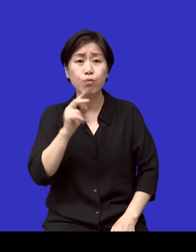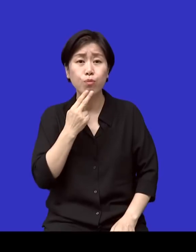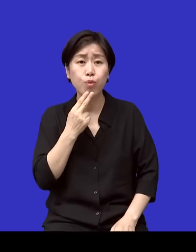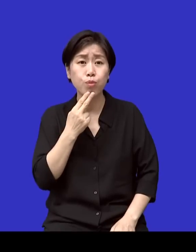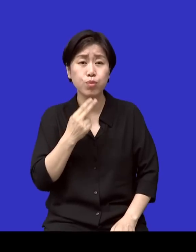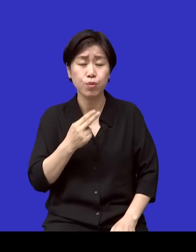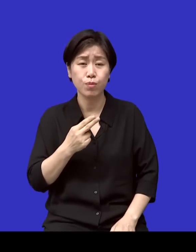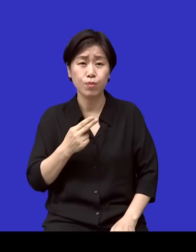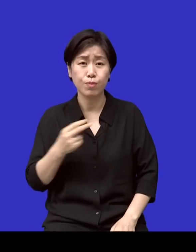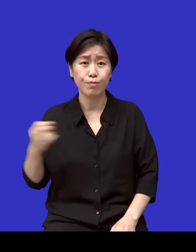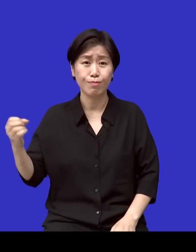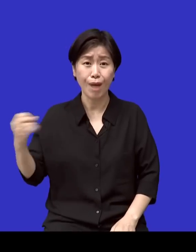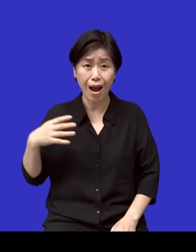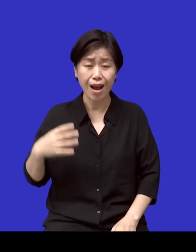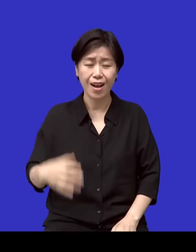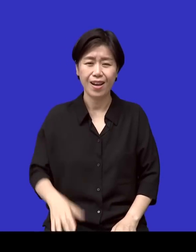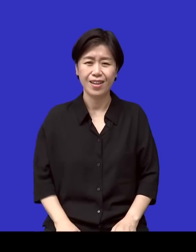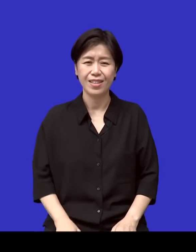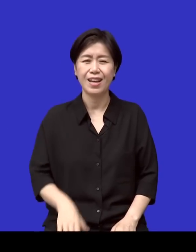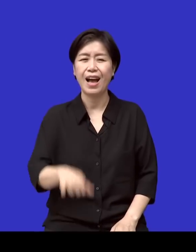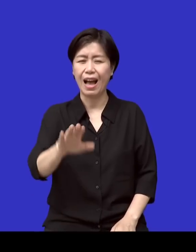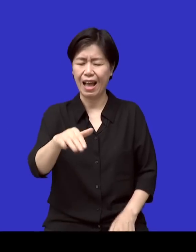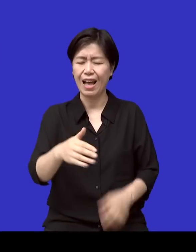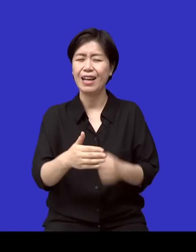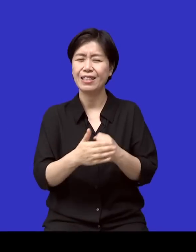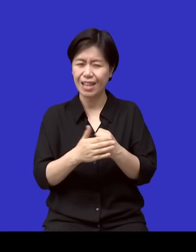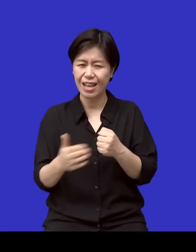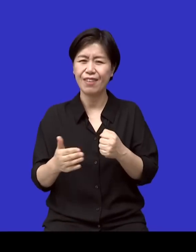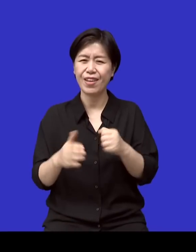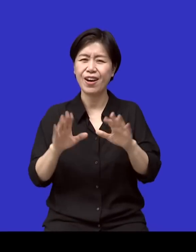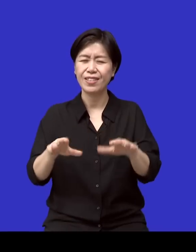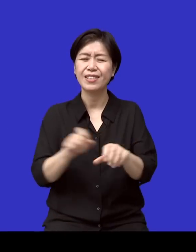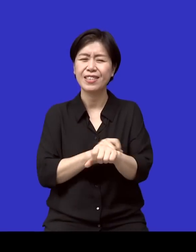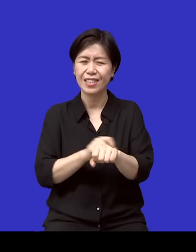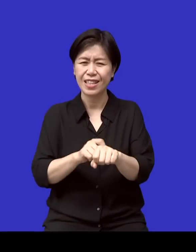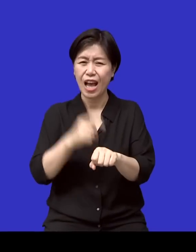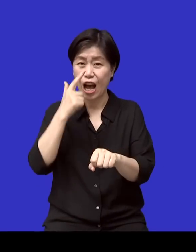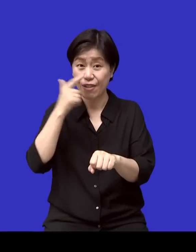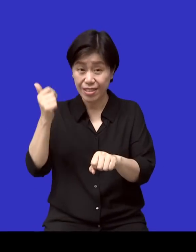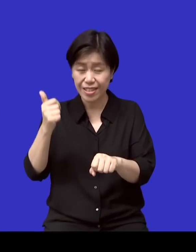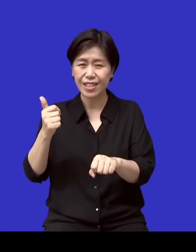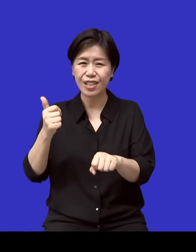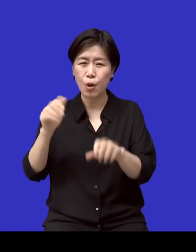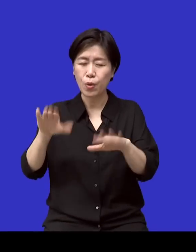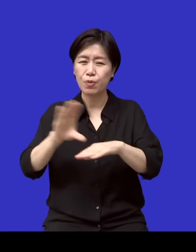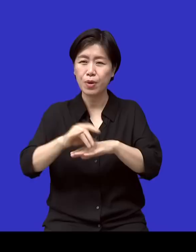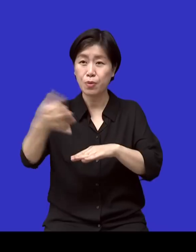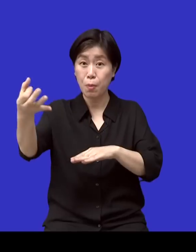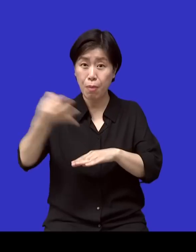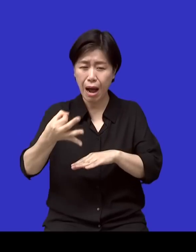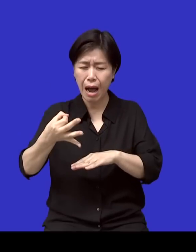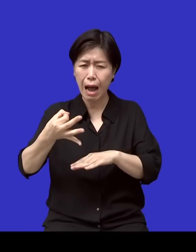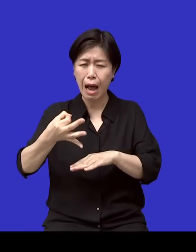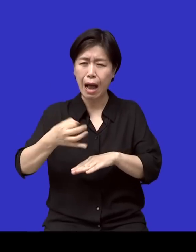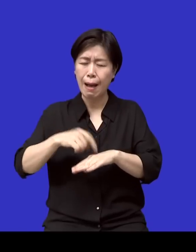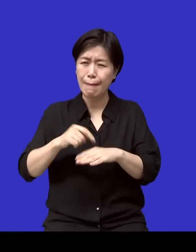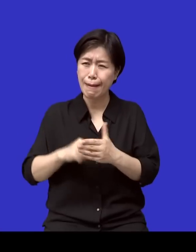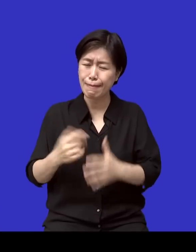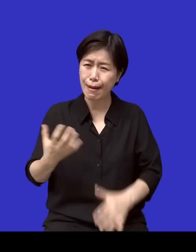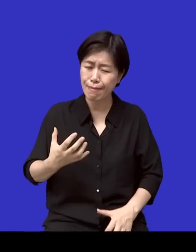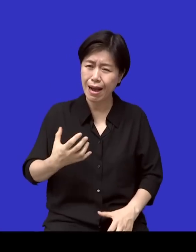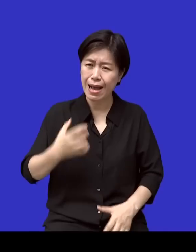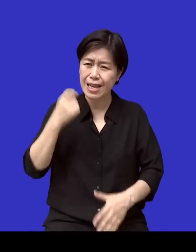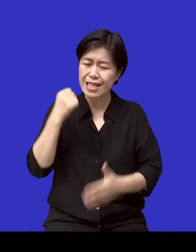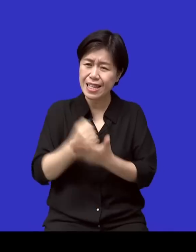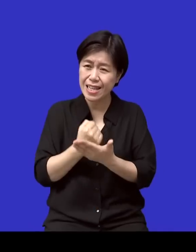거예요. 원래 이것도 없어도 되는데, 다 없어도 되는데, 네. 혹시나 섭섭하실까봐 요 정도 언급해드립니다. 그래서 예.